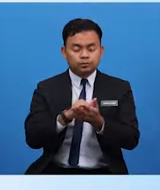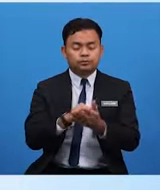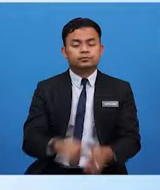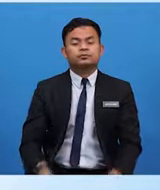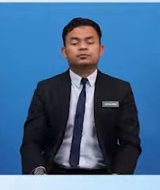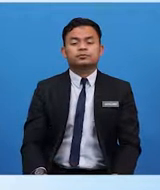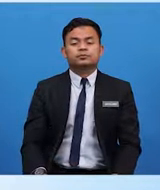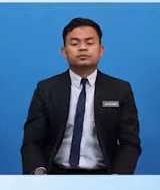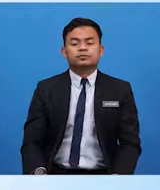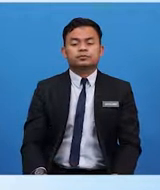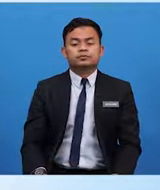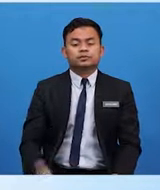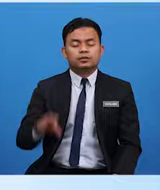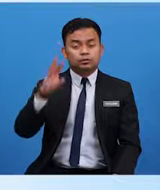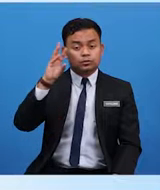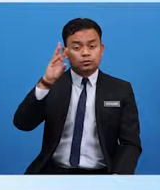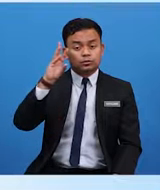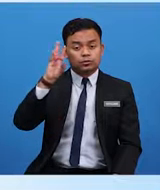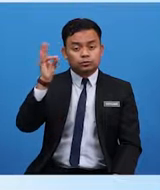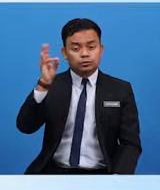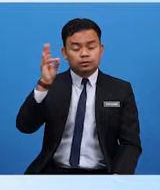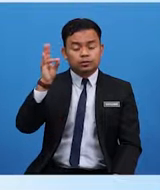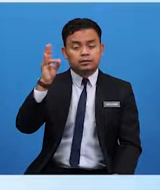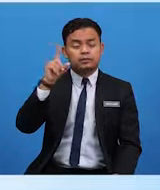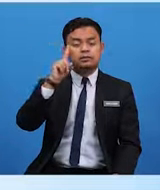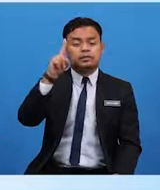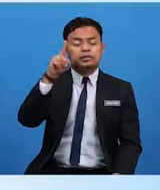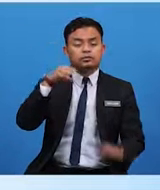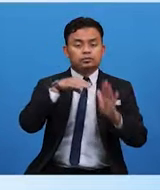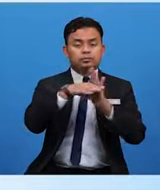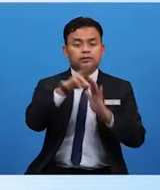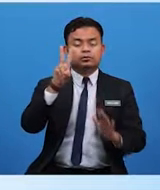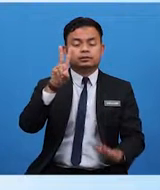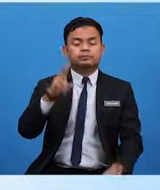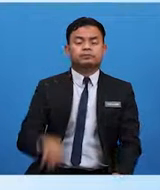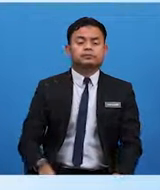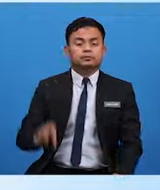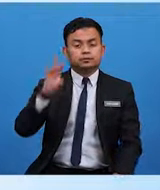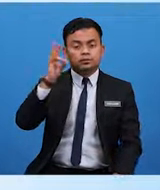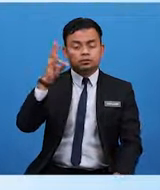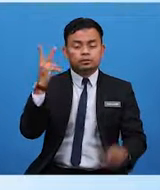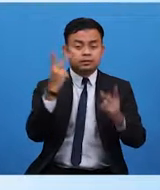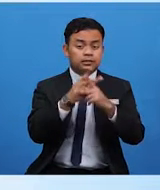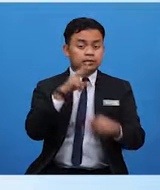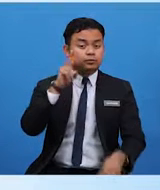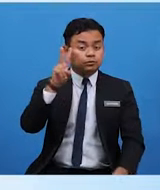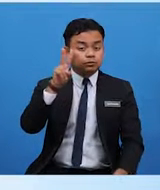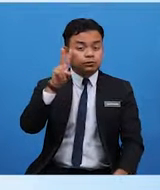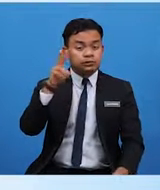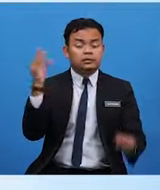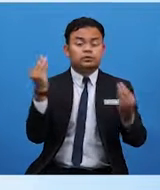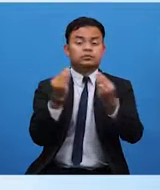17 1/2 17 darat duwe = 34